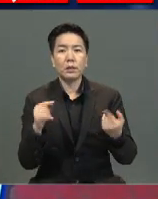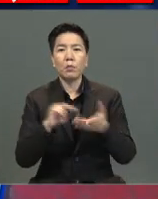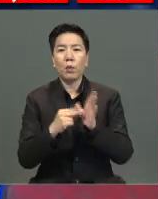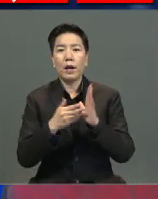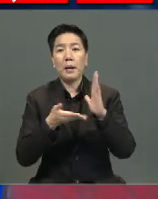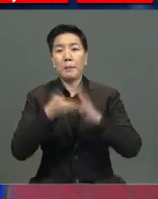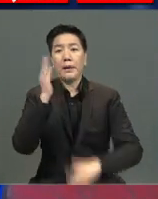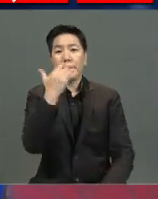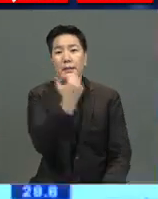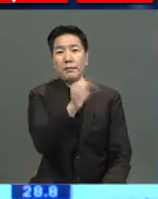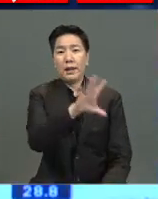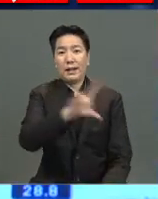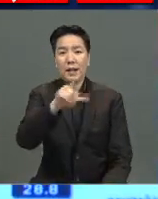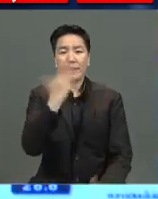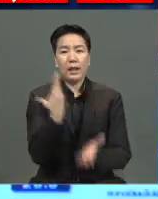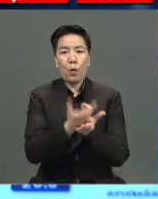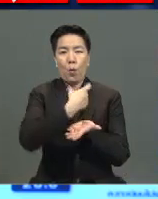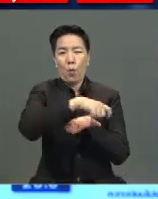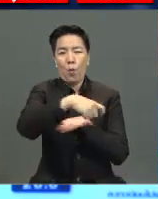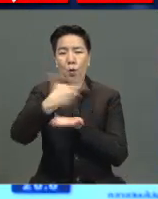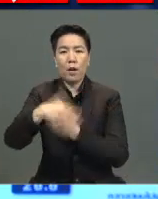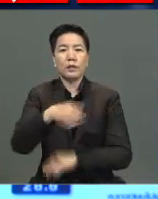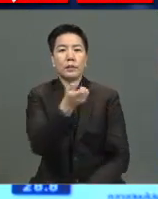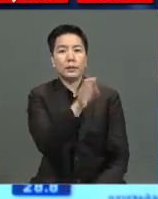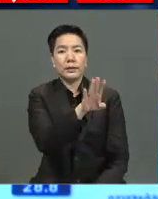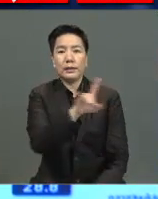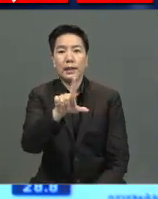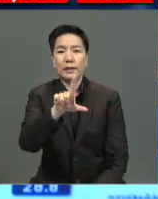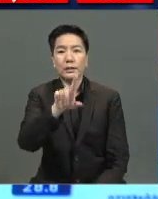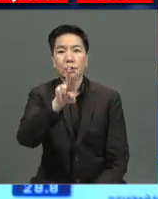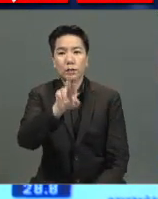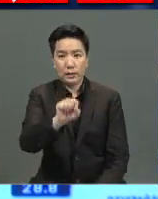ล้านคนครับได้อยู่ระหว่างการทบทวนสิบสองแสนสี่หมื่นคนสำหรับผู้ที่ผ่านเกณฑ์15ล้านคนนั้นโอนเงินเยียวยาแล้ว 14